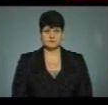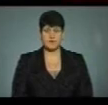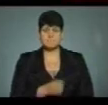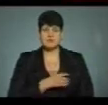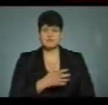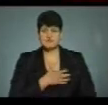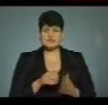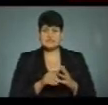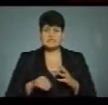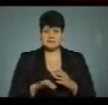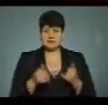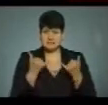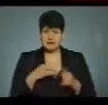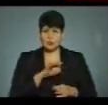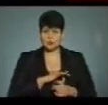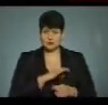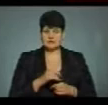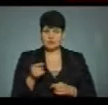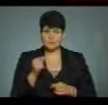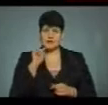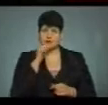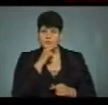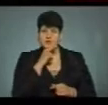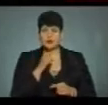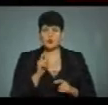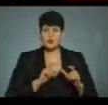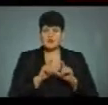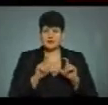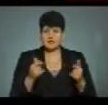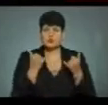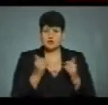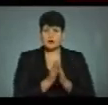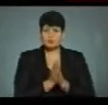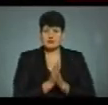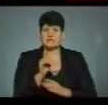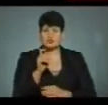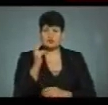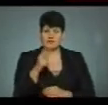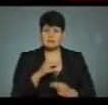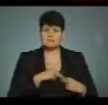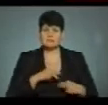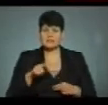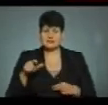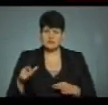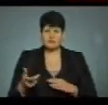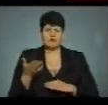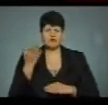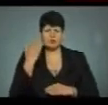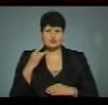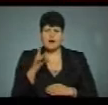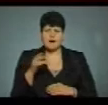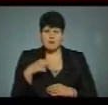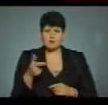Приватизувати землі, якими зараз користується Тернопільський економічний університет, сьогодні просили 120 працівників колишнього радгоспу «Тернопільський».